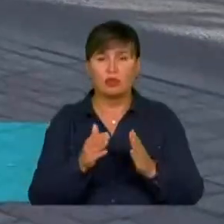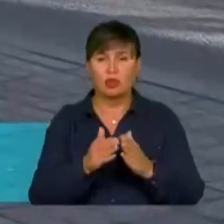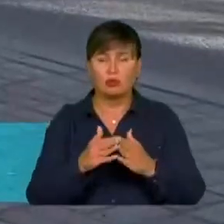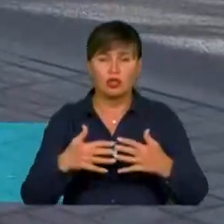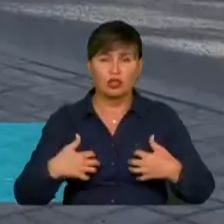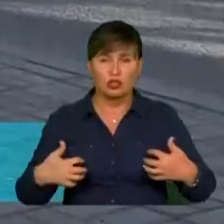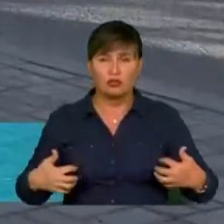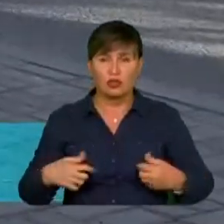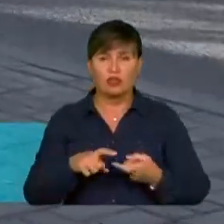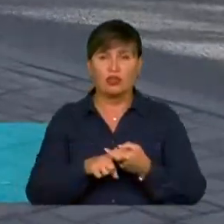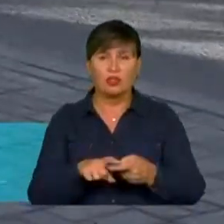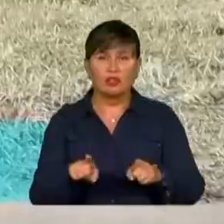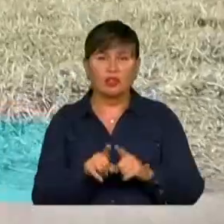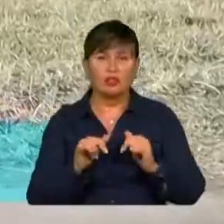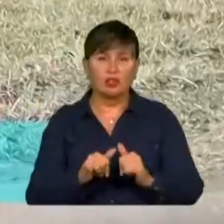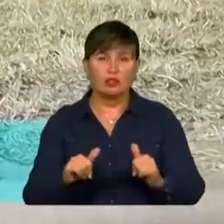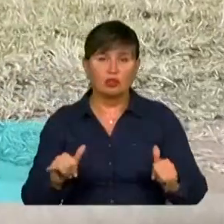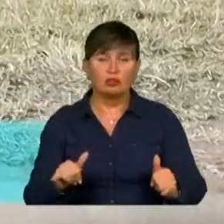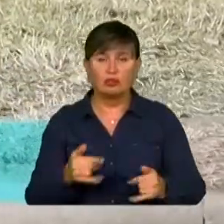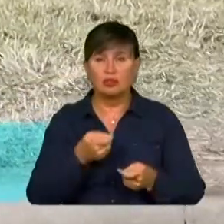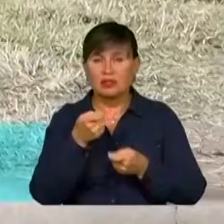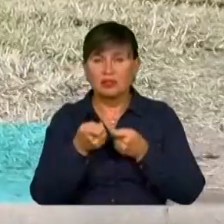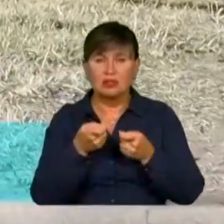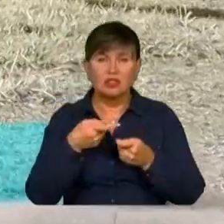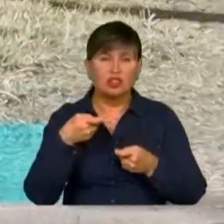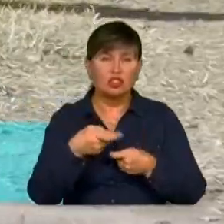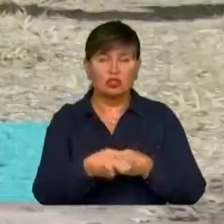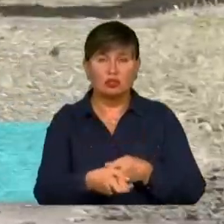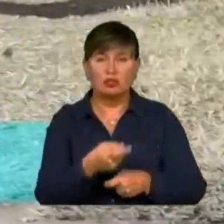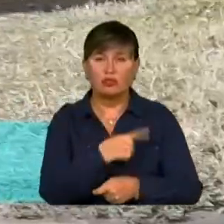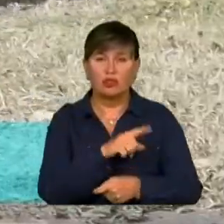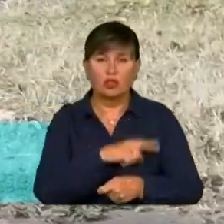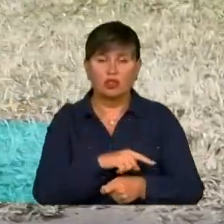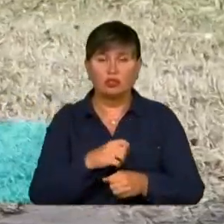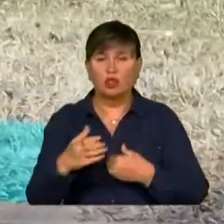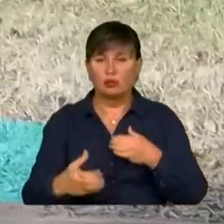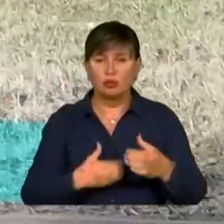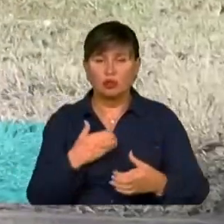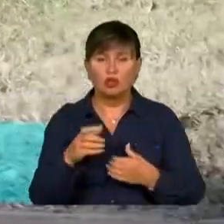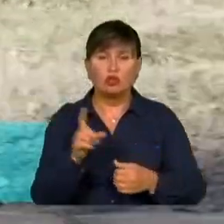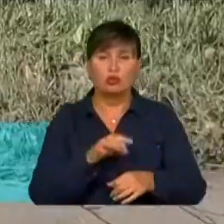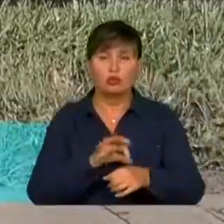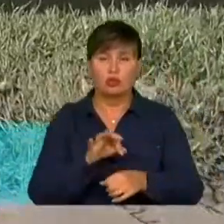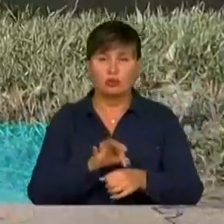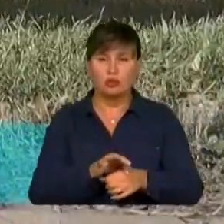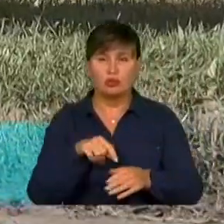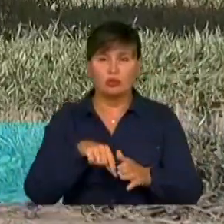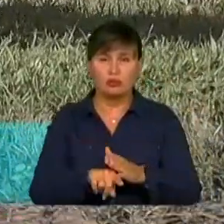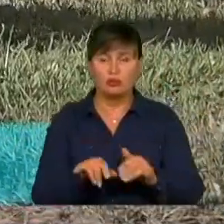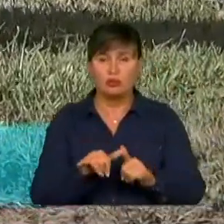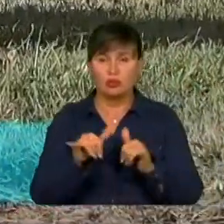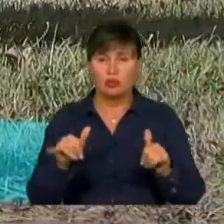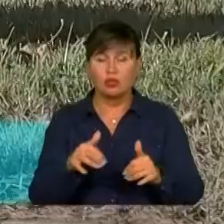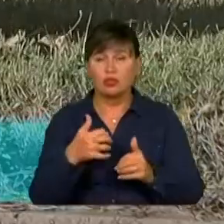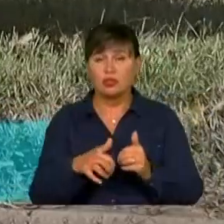животных. Инфекция также распространяется личинками ленточных червей. Врачи особенно обеспокоены тем, что заболеваемость увеличивается среди